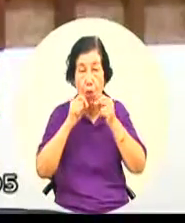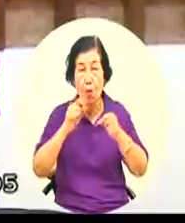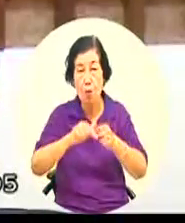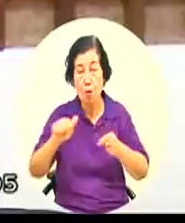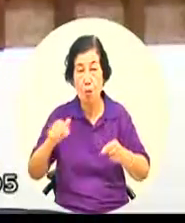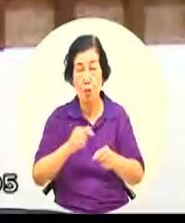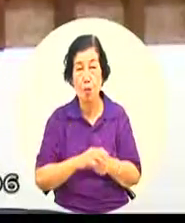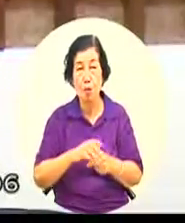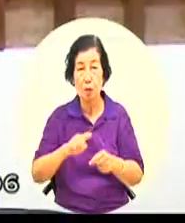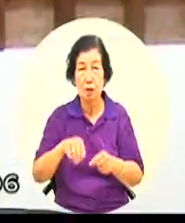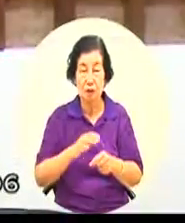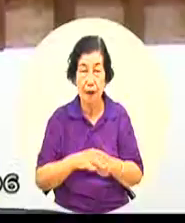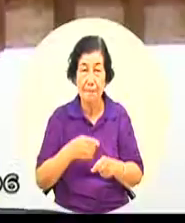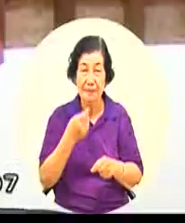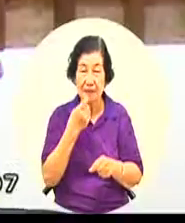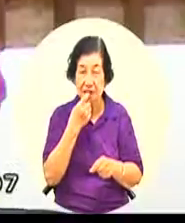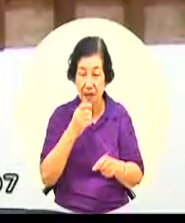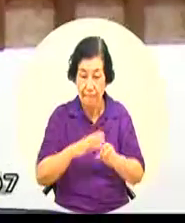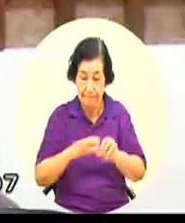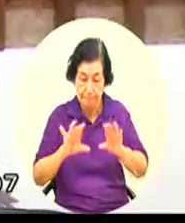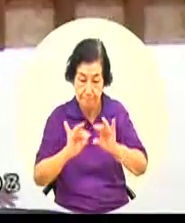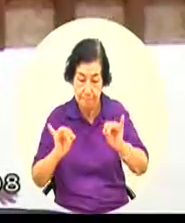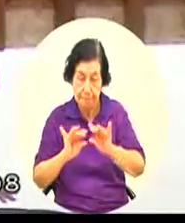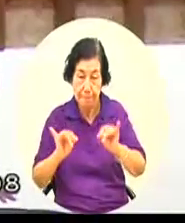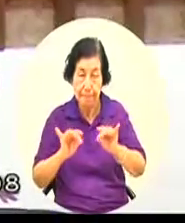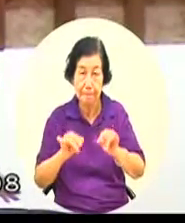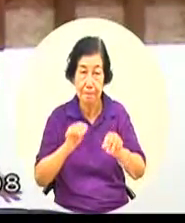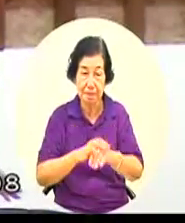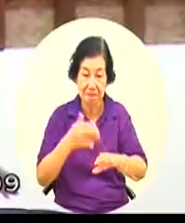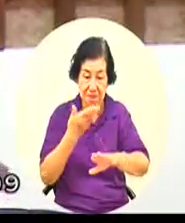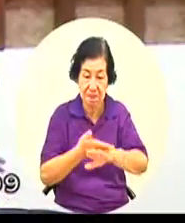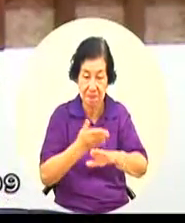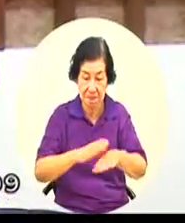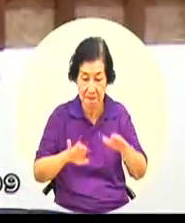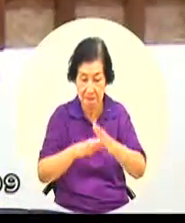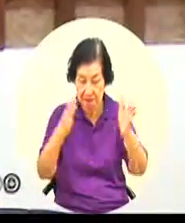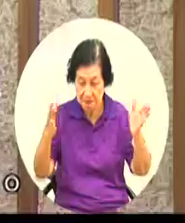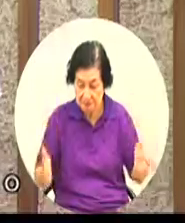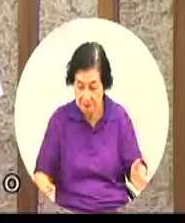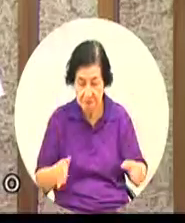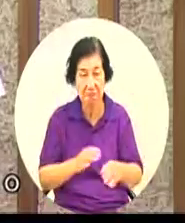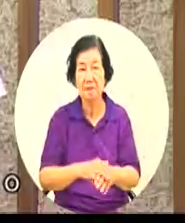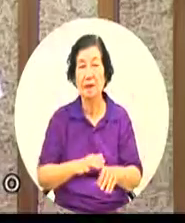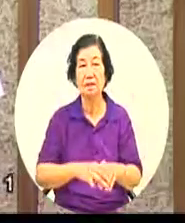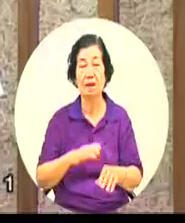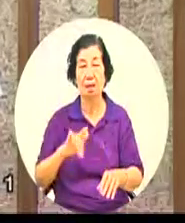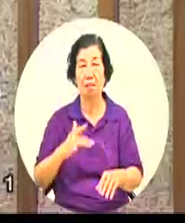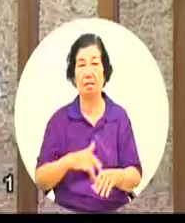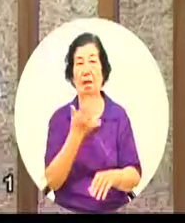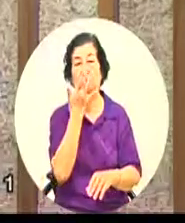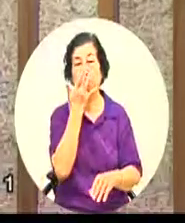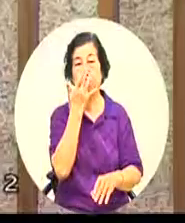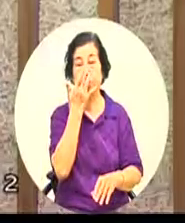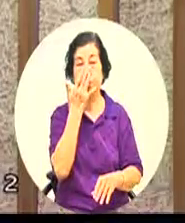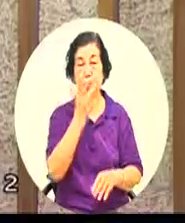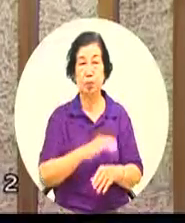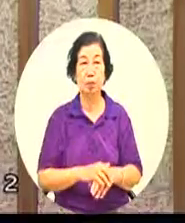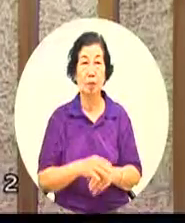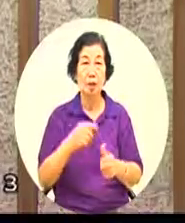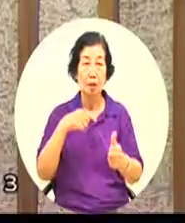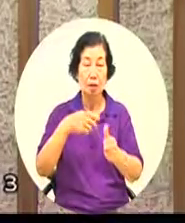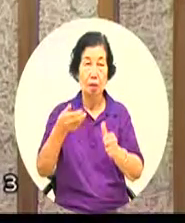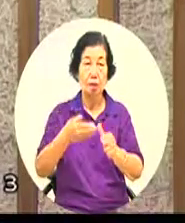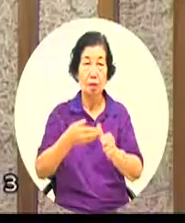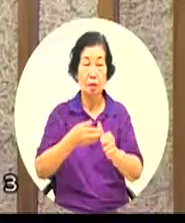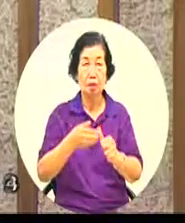上，其实老师并不知道这些叫做毒品呢。 所以跟议员报告，这个我们有在教育宣导方面，我们要求